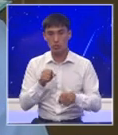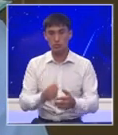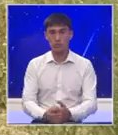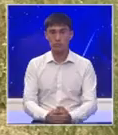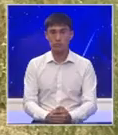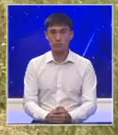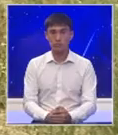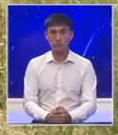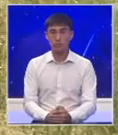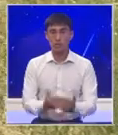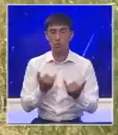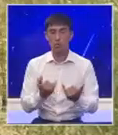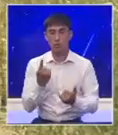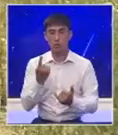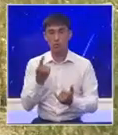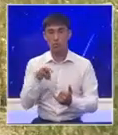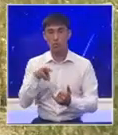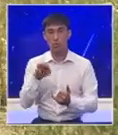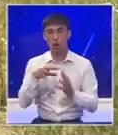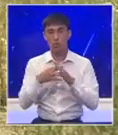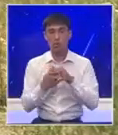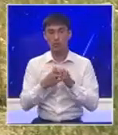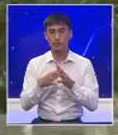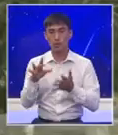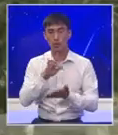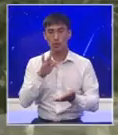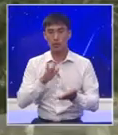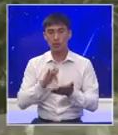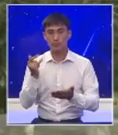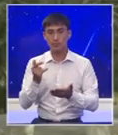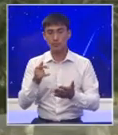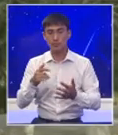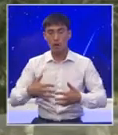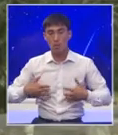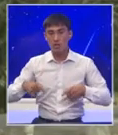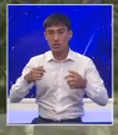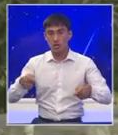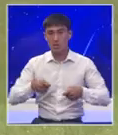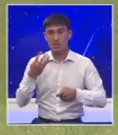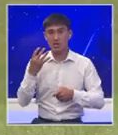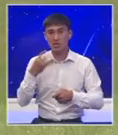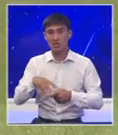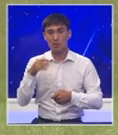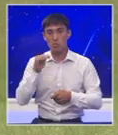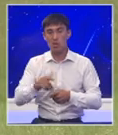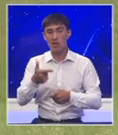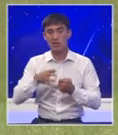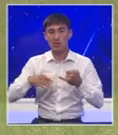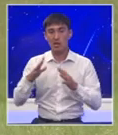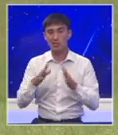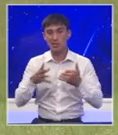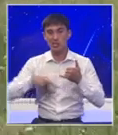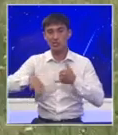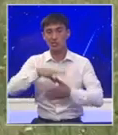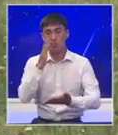еді. Бүгінде бір Нұра ауылына тиесілі ортақ мал жайылымы санатында 40 мың гектардан аса жер бар. Бұл да прокуратура мен